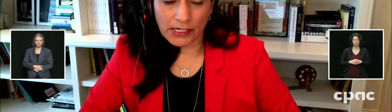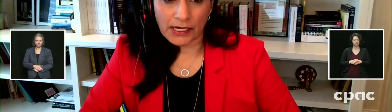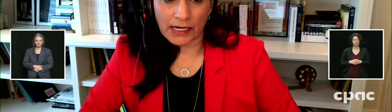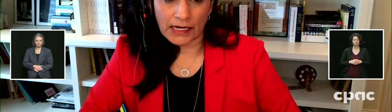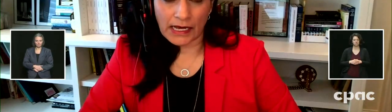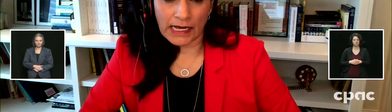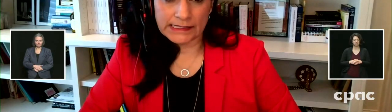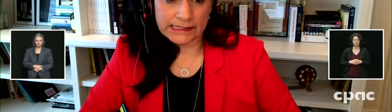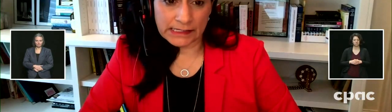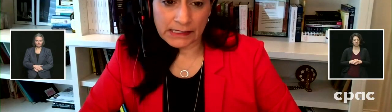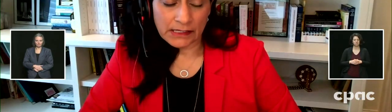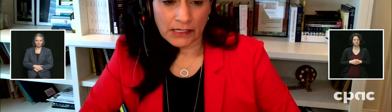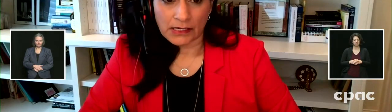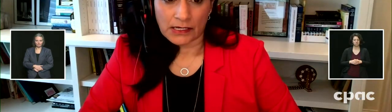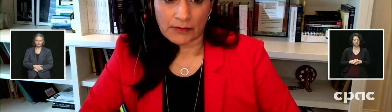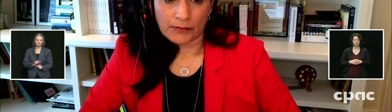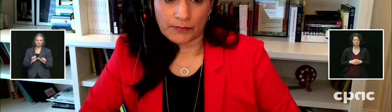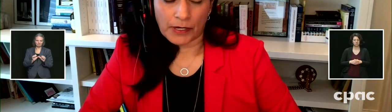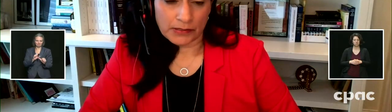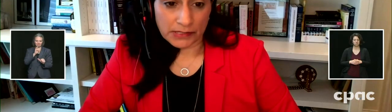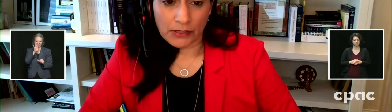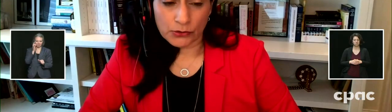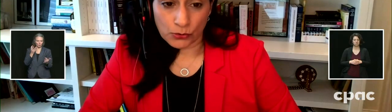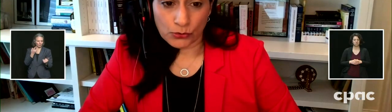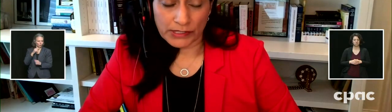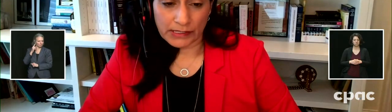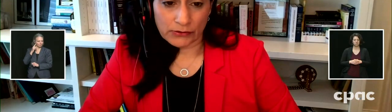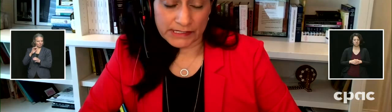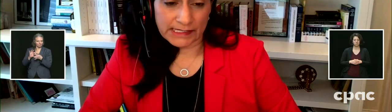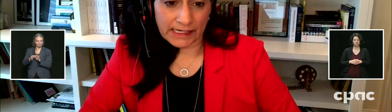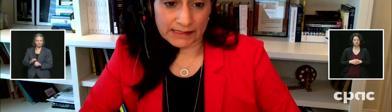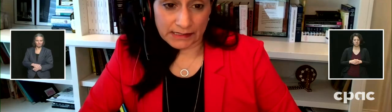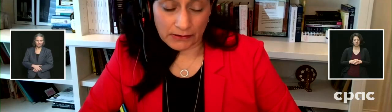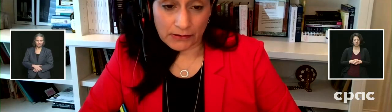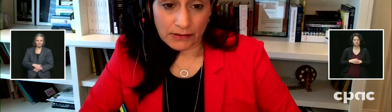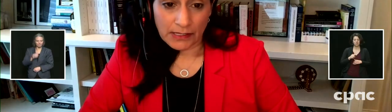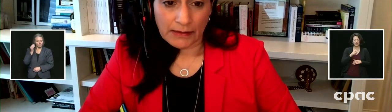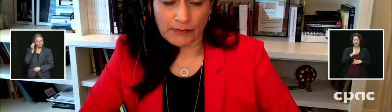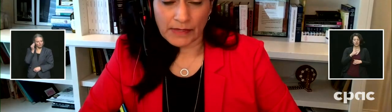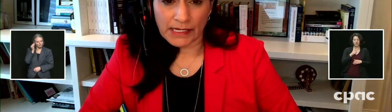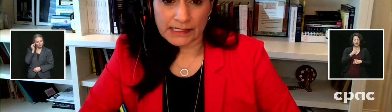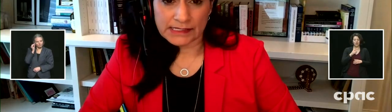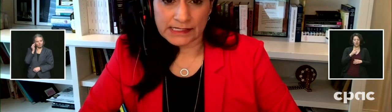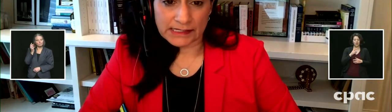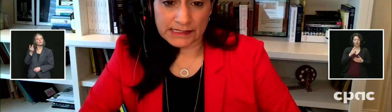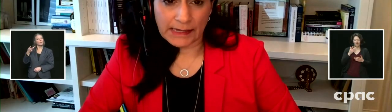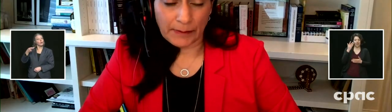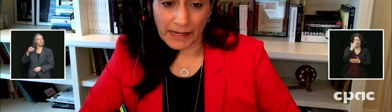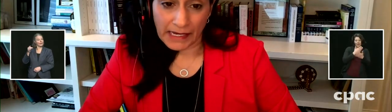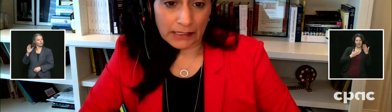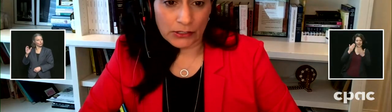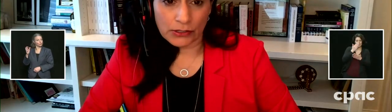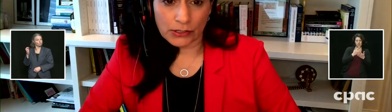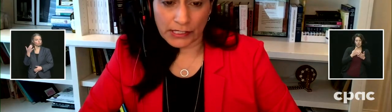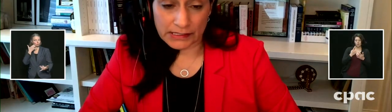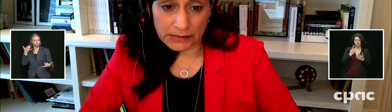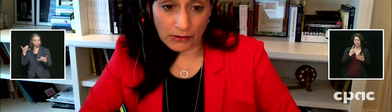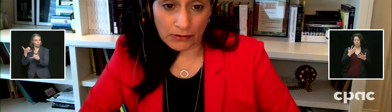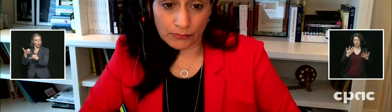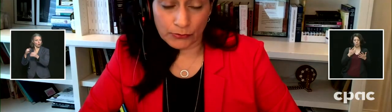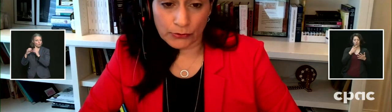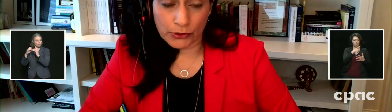Pfizer a dit pendant nos négociations. Mais ça, ce n'est pas